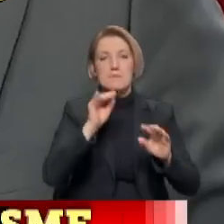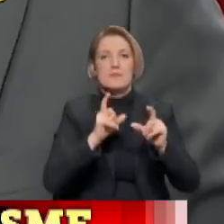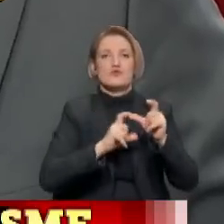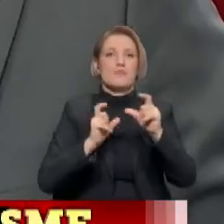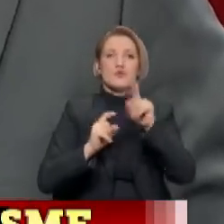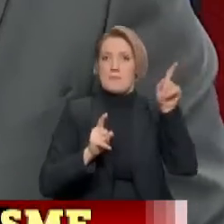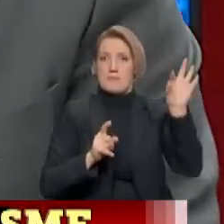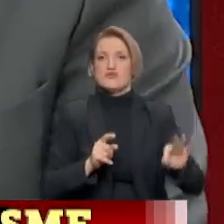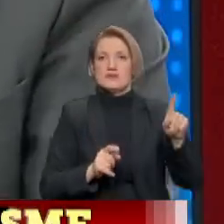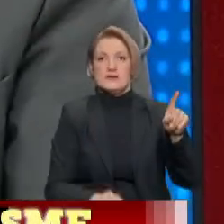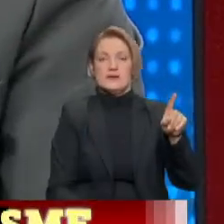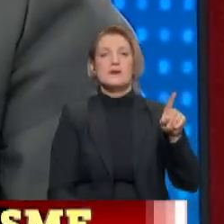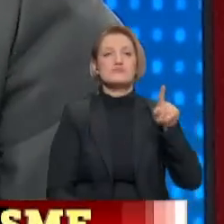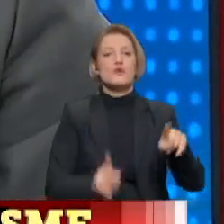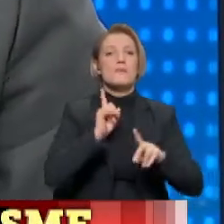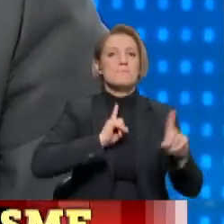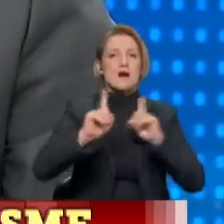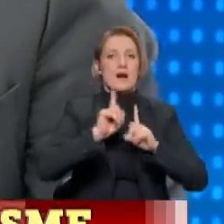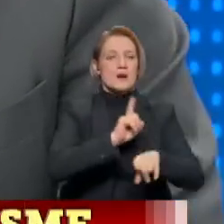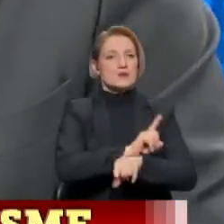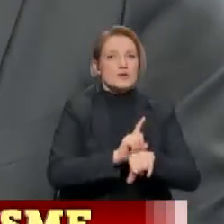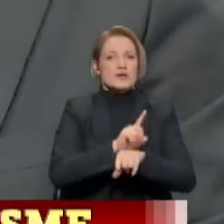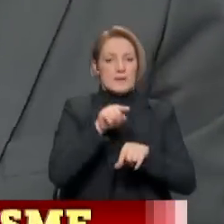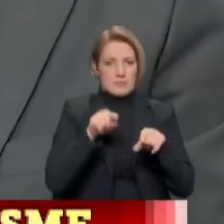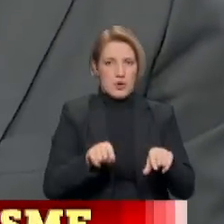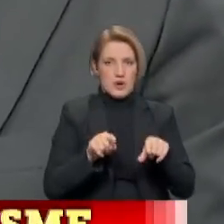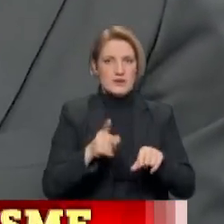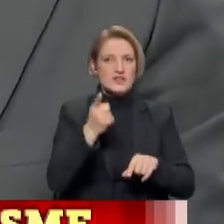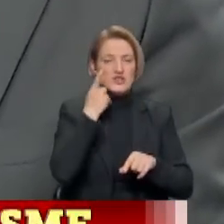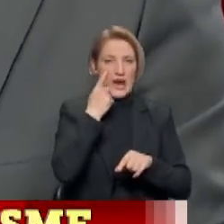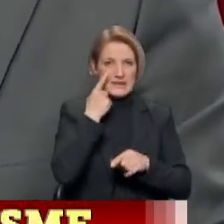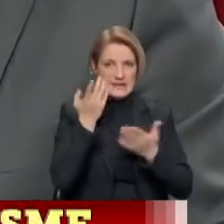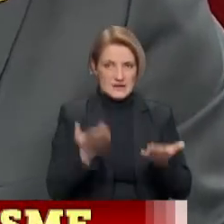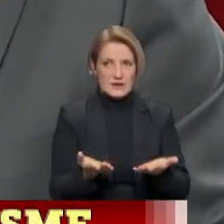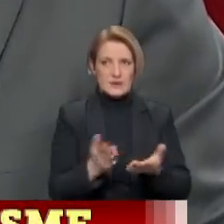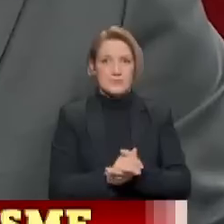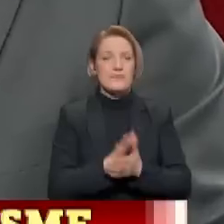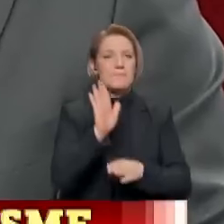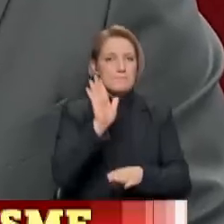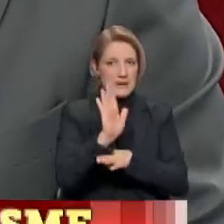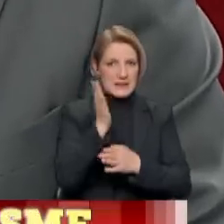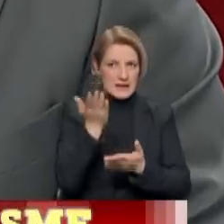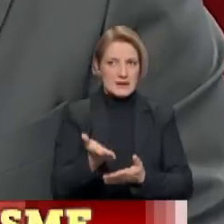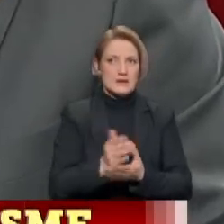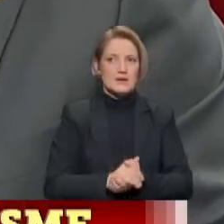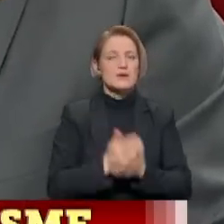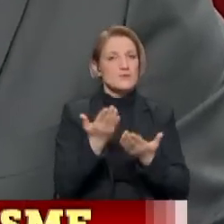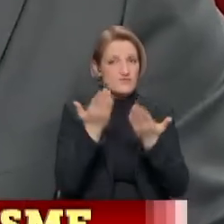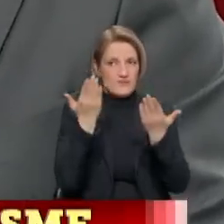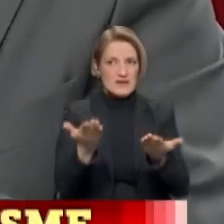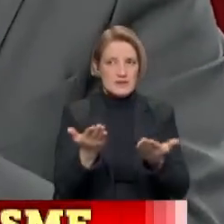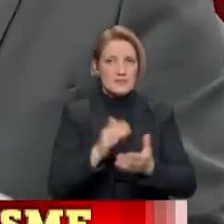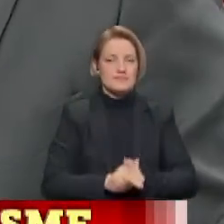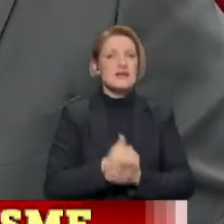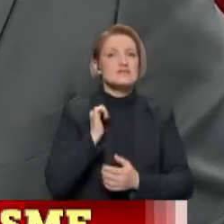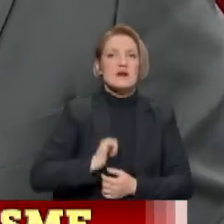Bakanı. Şimdi, peki bu mahkeme sürecinde de bu şekilde tanıklarıyla, tabii, belgeleriyle tabii sunuldu. Şimdi,